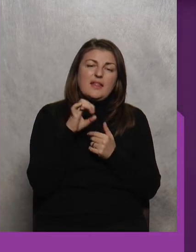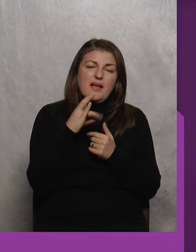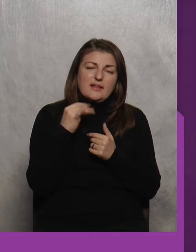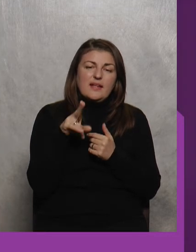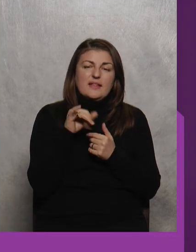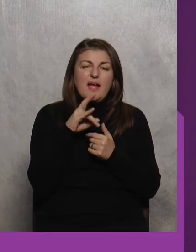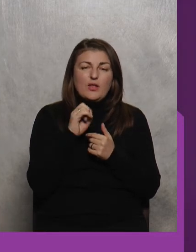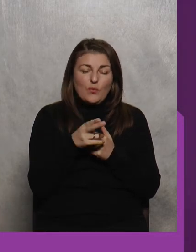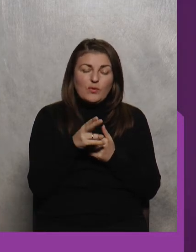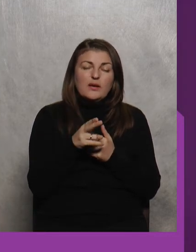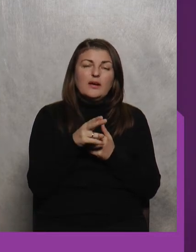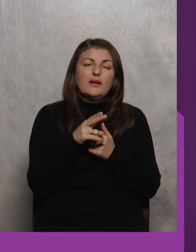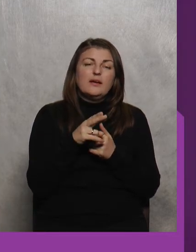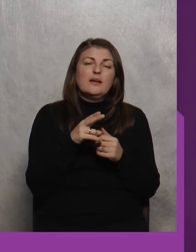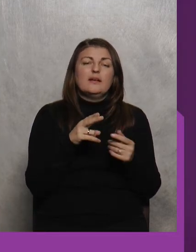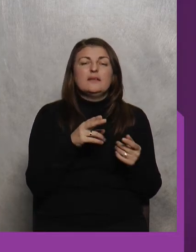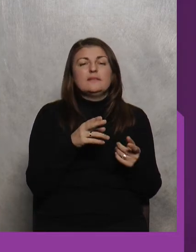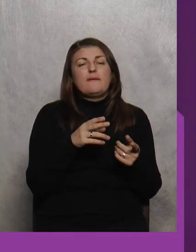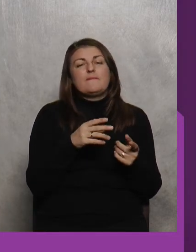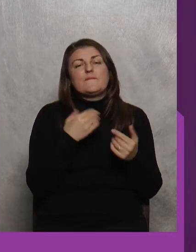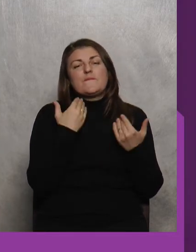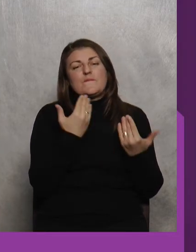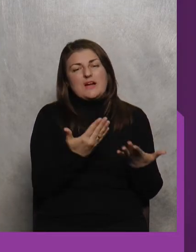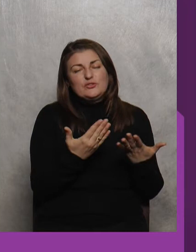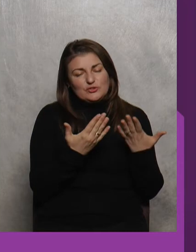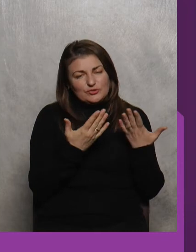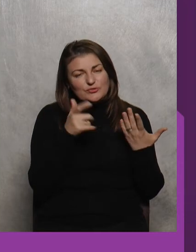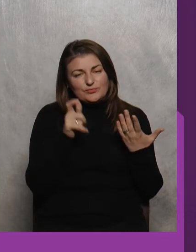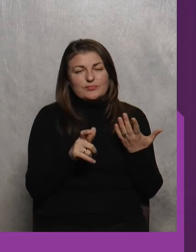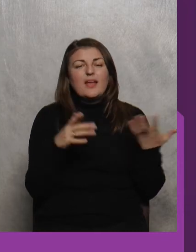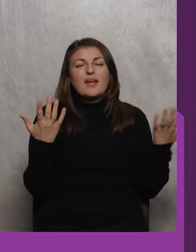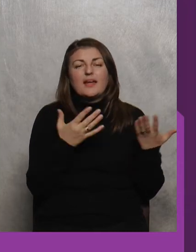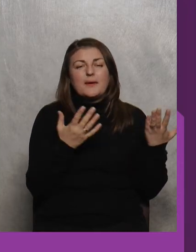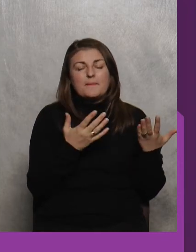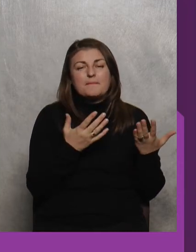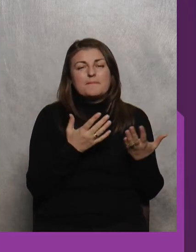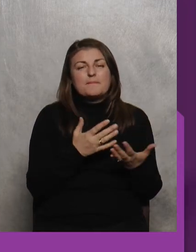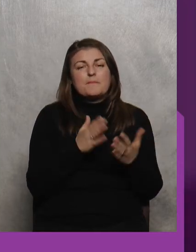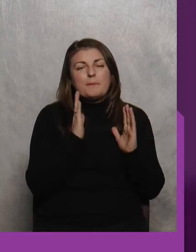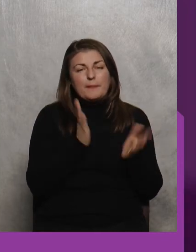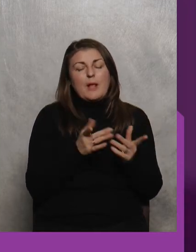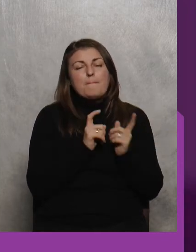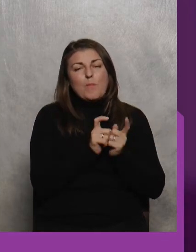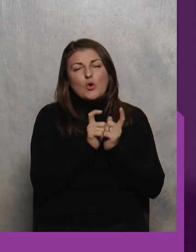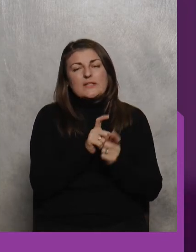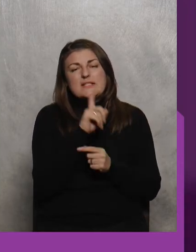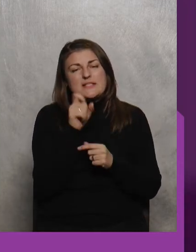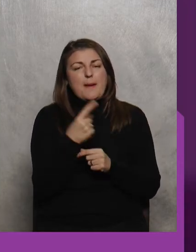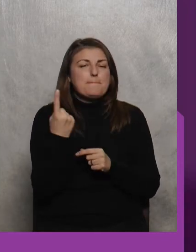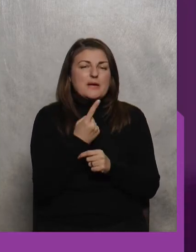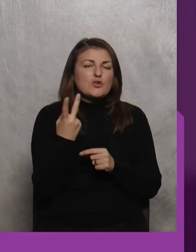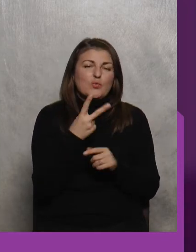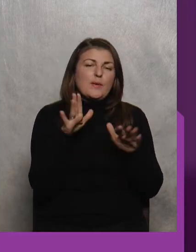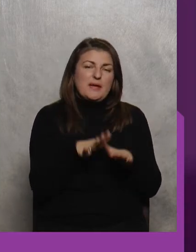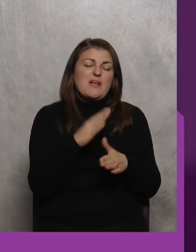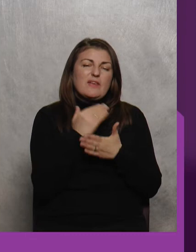Данюк, відповідно, ваш слуга, який будемо боротися за перше-друге